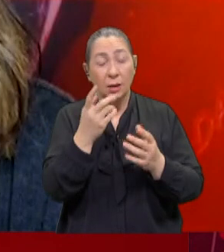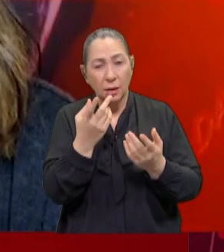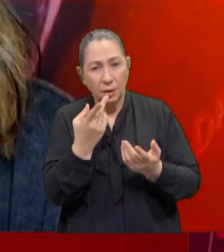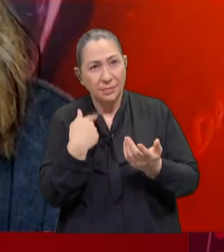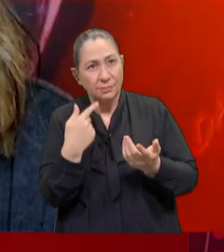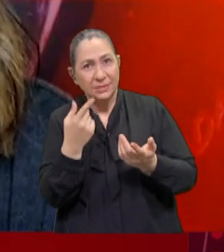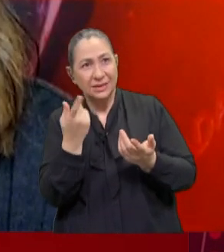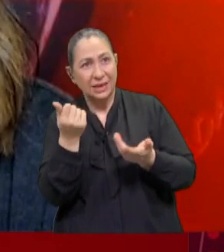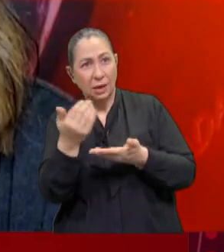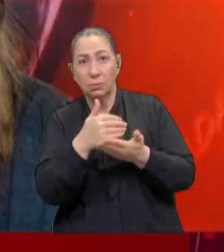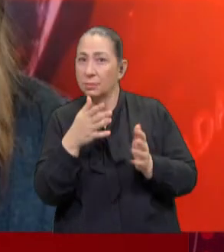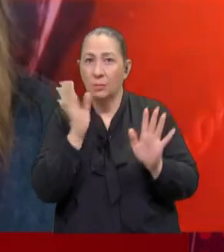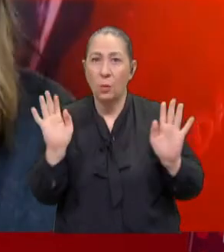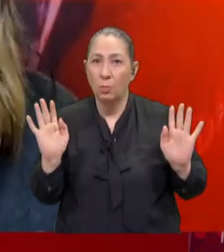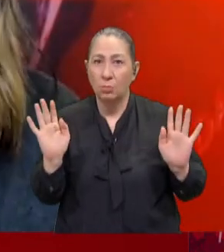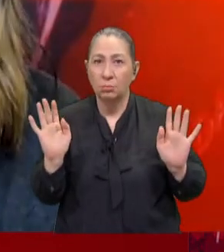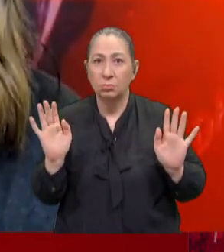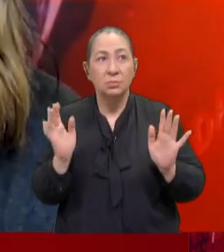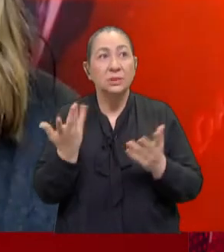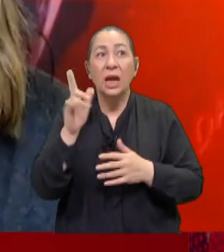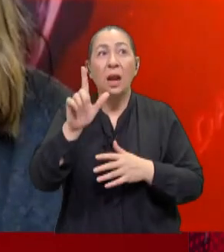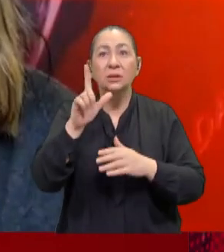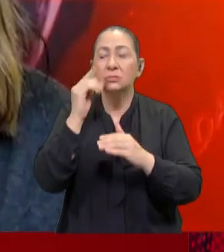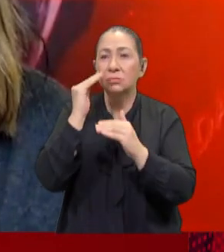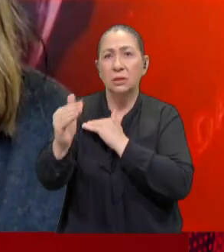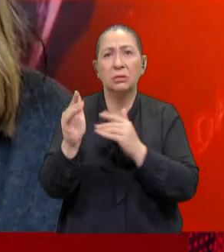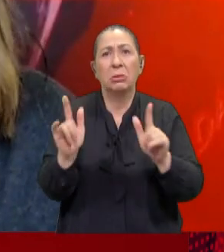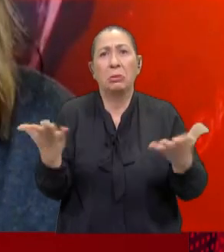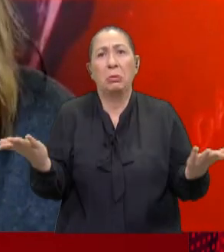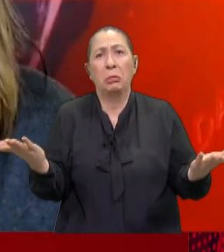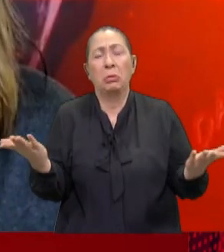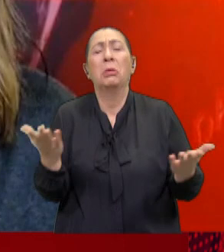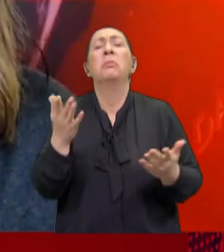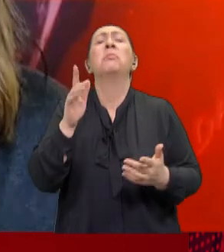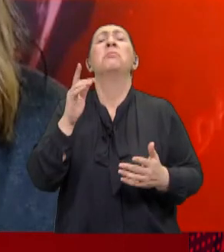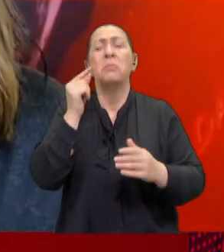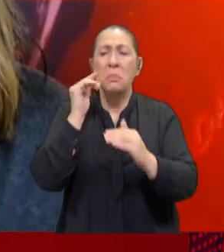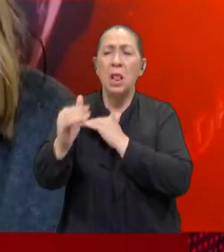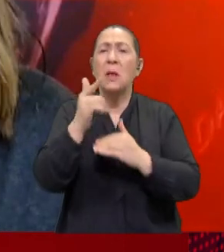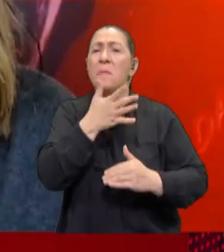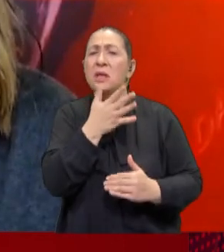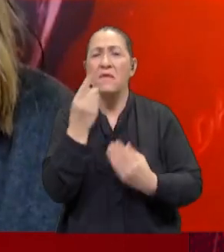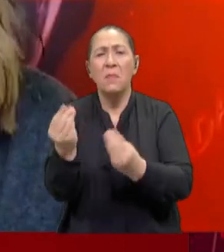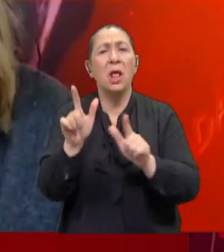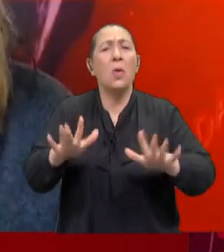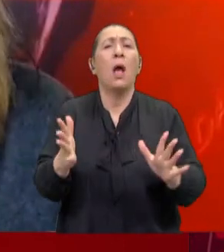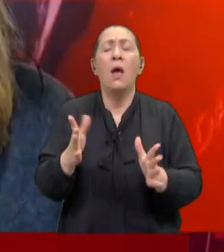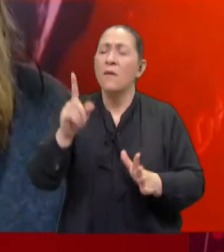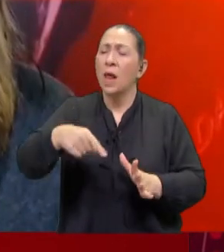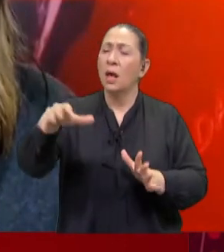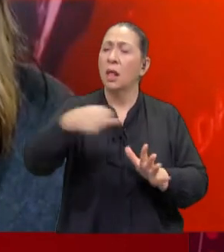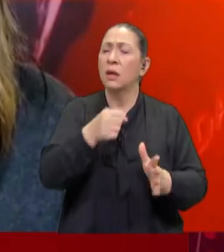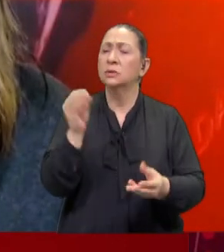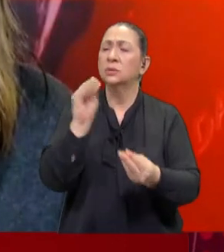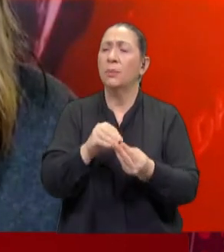elde ettik? Bilmiyorum. Ne lazım millete bilgi ya? Ne lazım millete bilgi vereceksin ya? Al vergiyi, yap